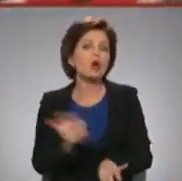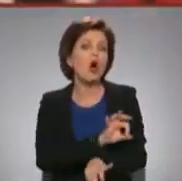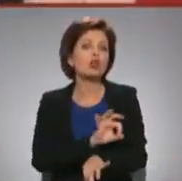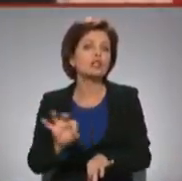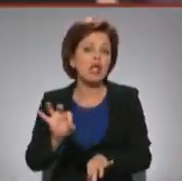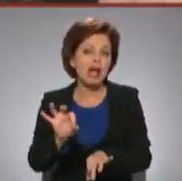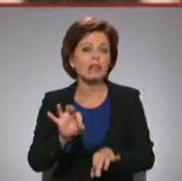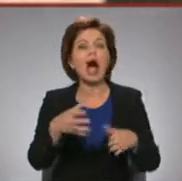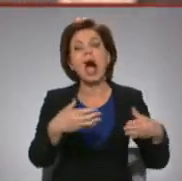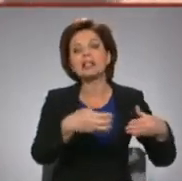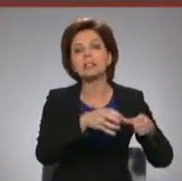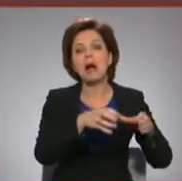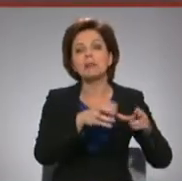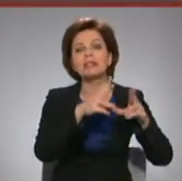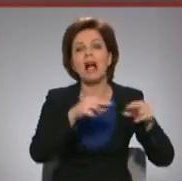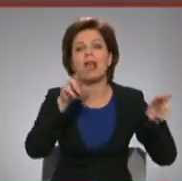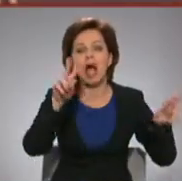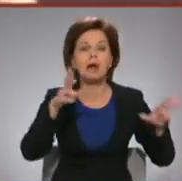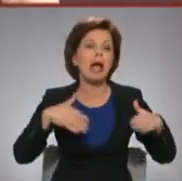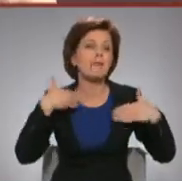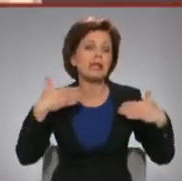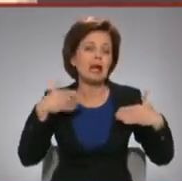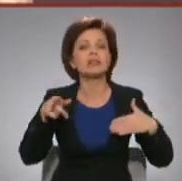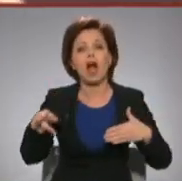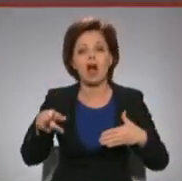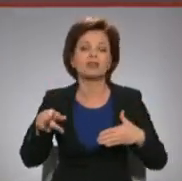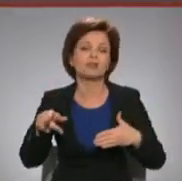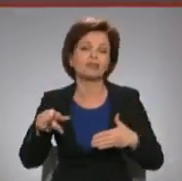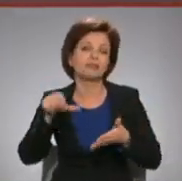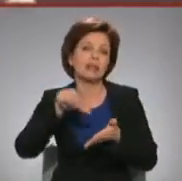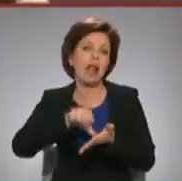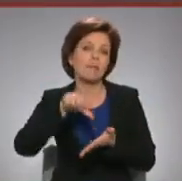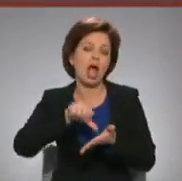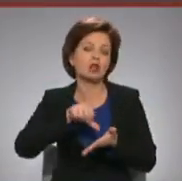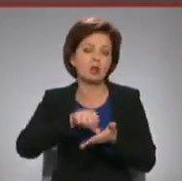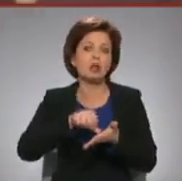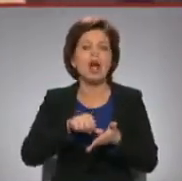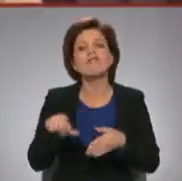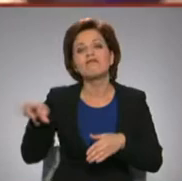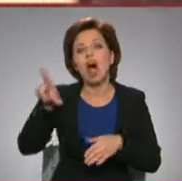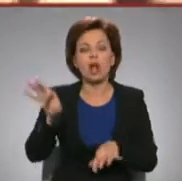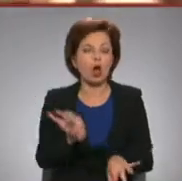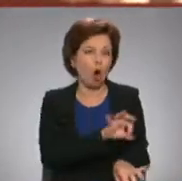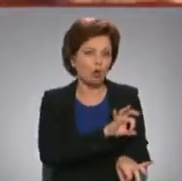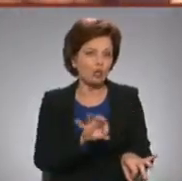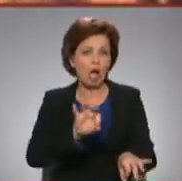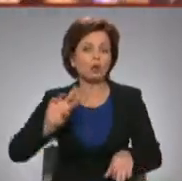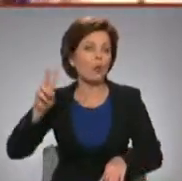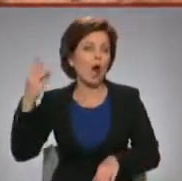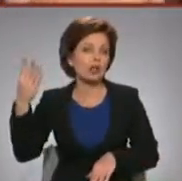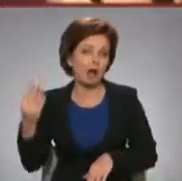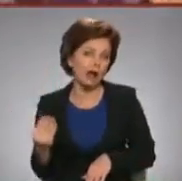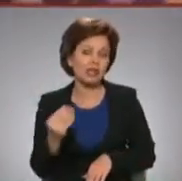deju ansamblis Laima priecē publiku ar gaidāmo svētku repertuāru. Būs vairāki koncerti, bet otrajā dienā